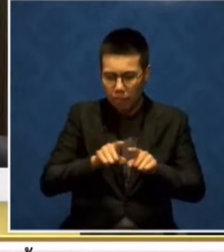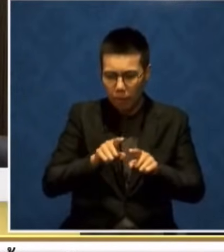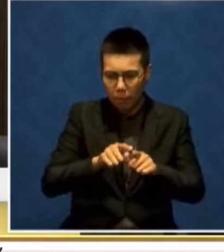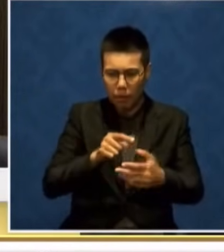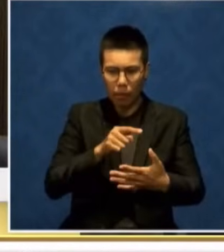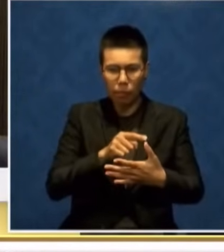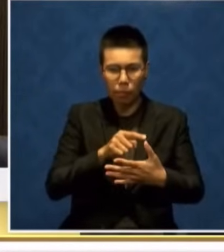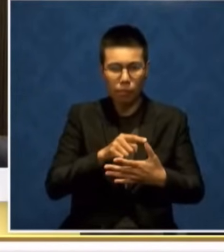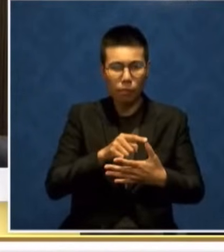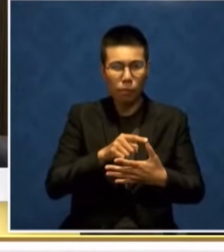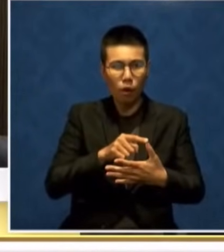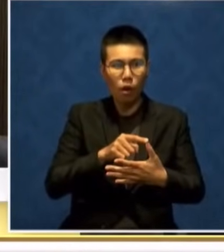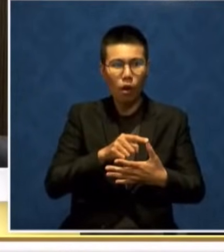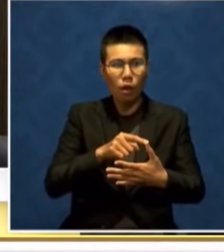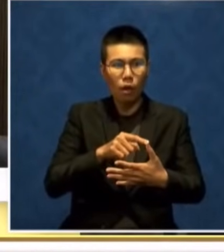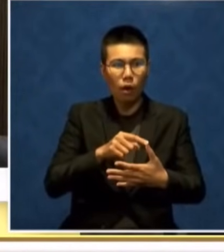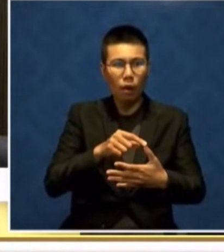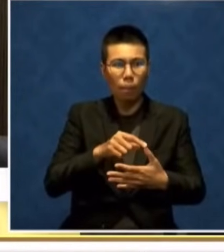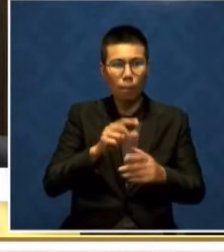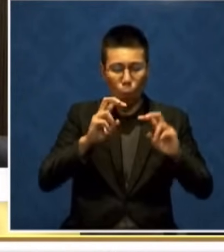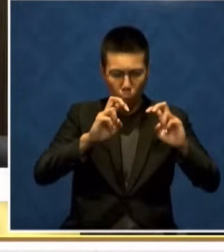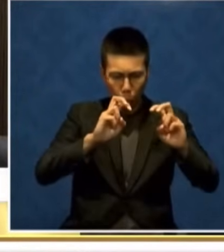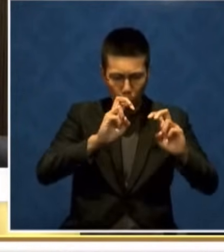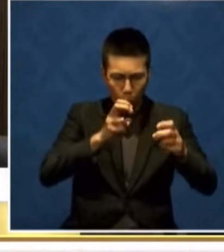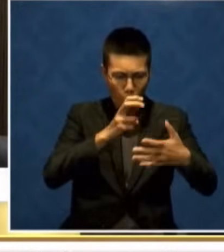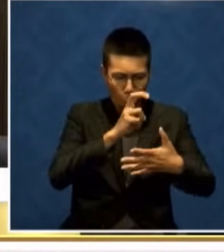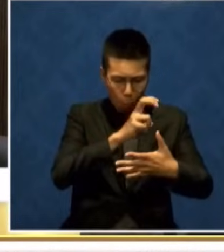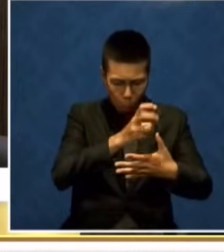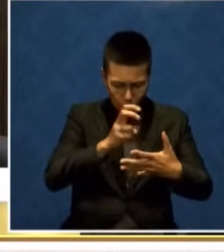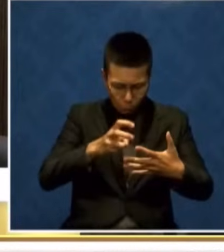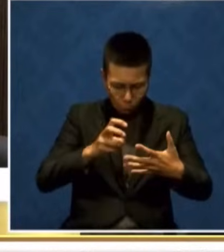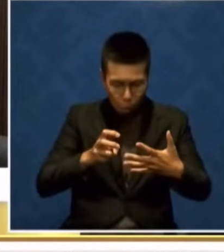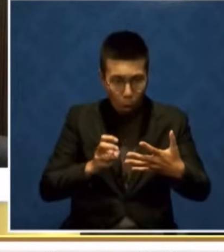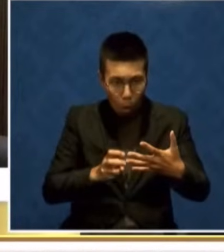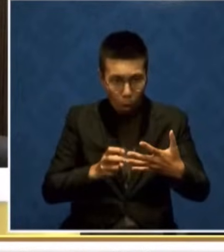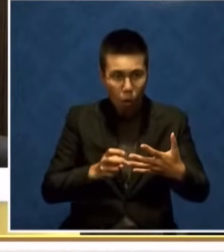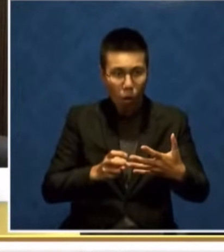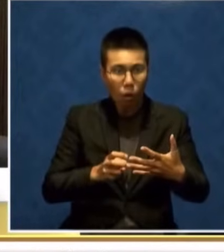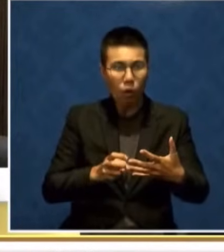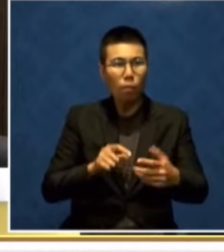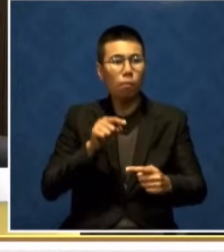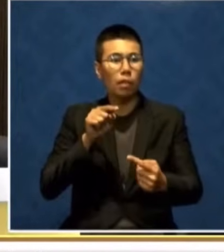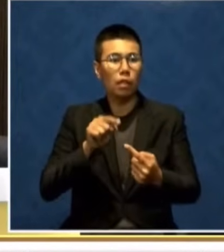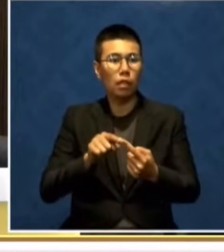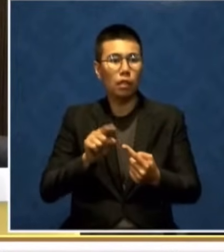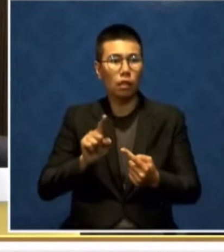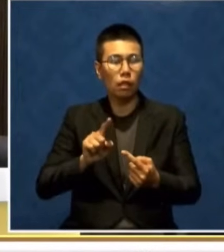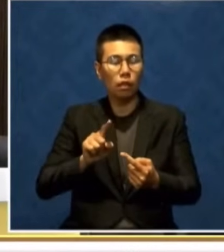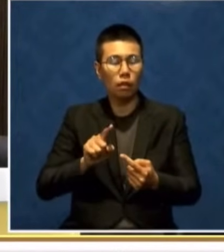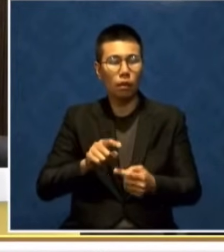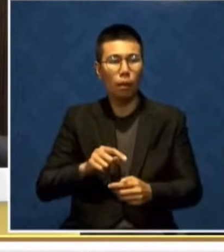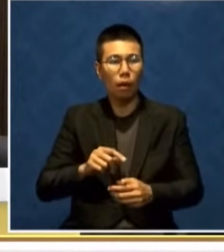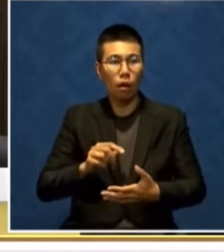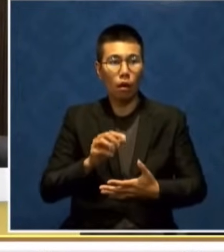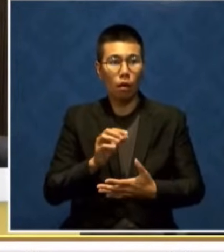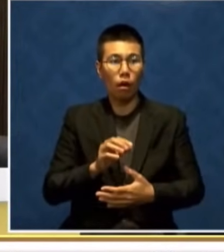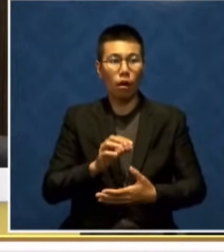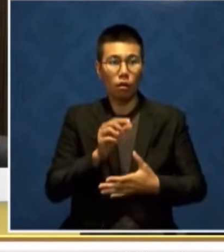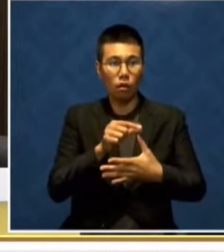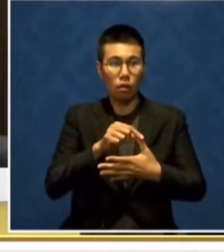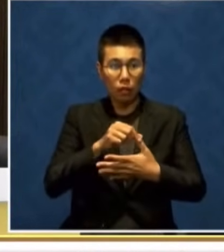รัฐมนตรีเพื่อนำไปสู่การปฏิรูปตำรวจต่อไปโดยกระดุมเม็ดที่แรกเม็ดที่ 1นะครับเม็ด